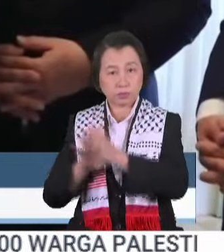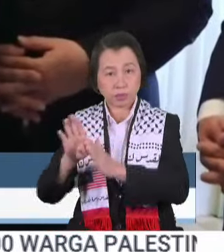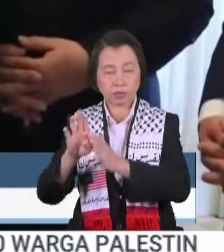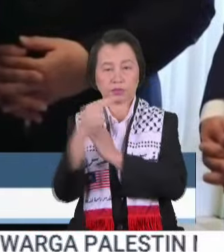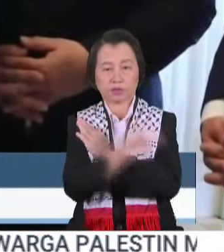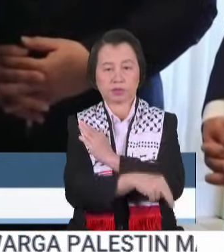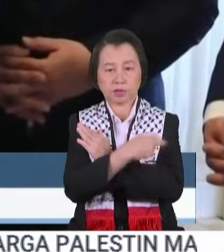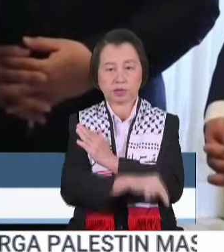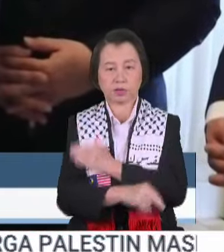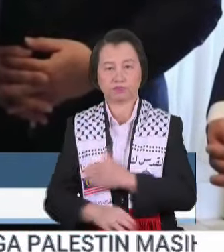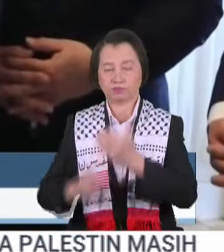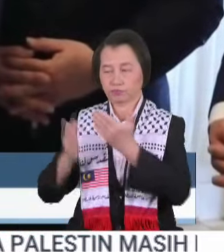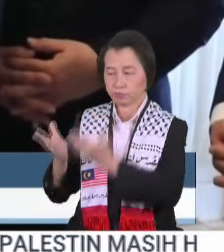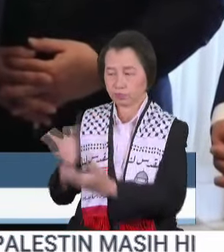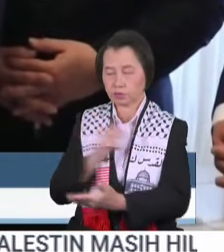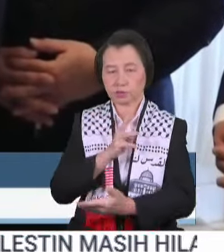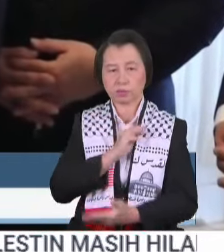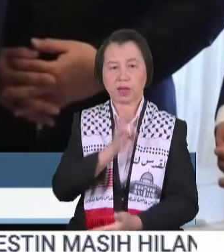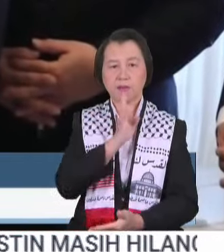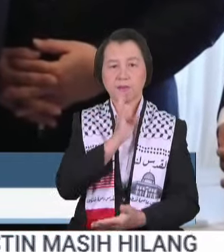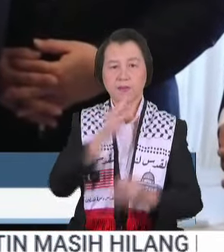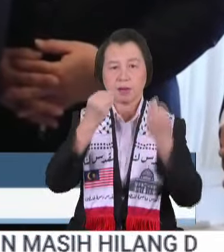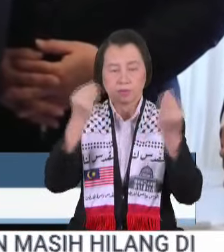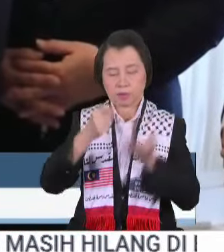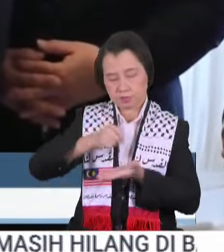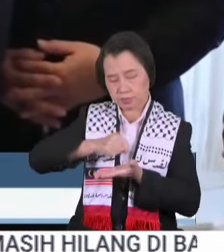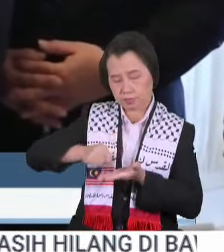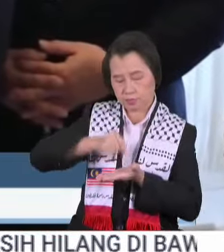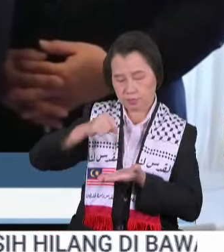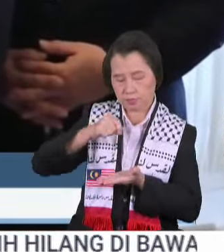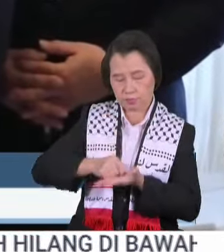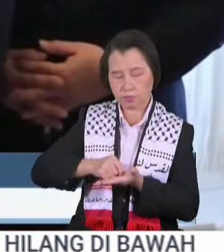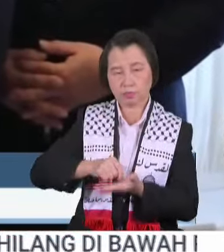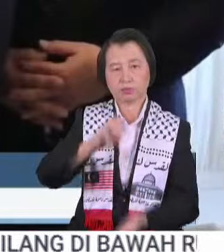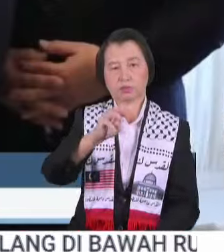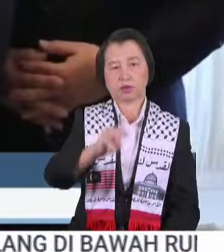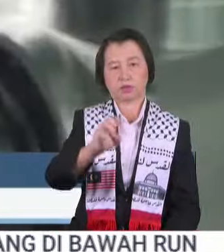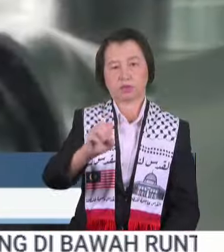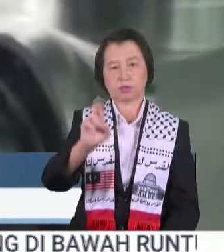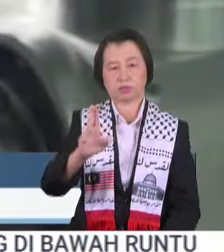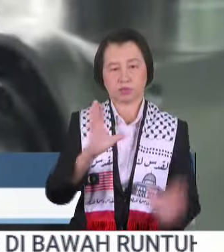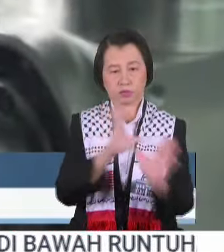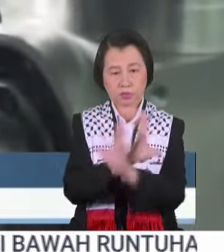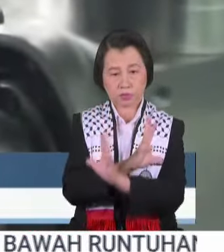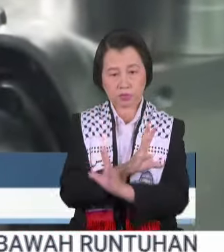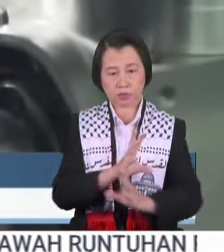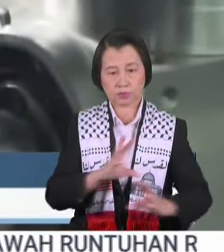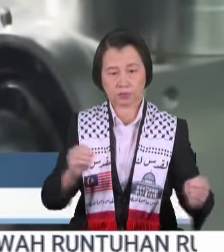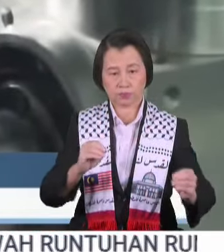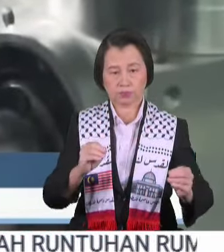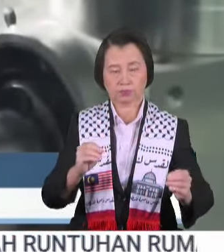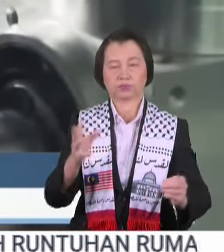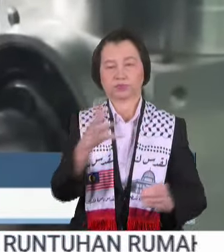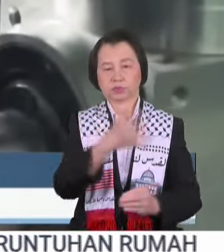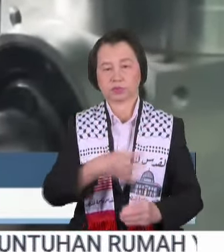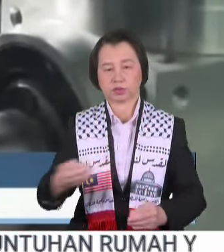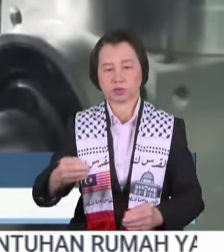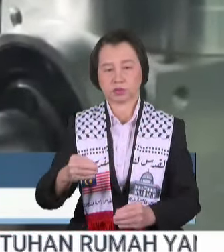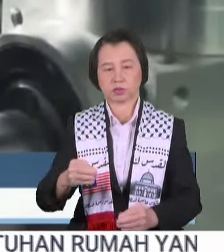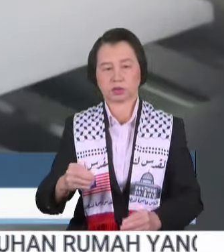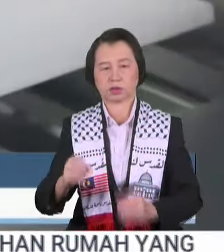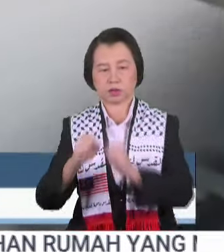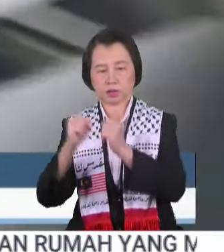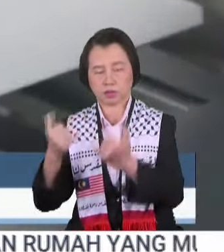negeri. Beliau berkata demikian pada majlis menandatangani memorandum persefahaman antara Sarawak Microelectronics Design